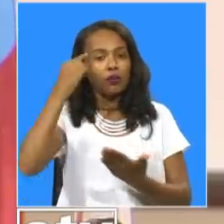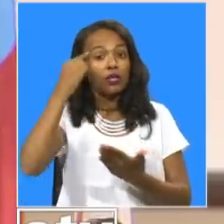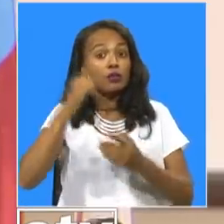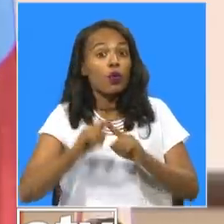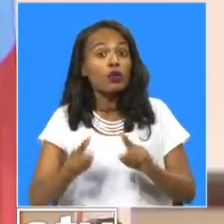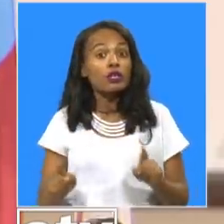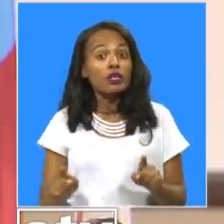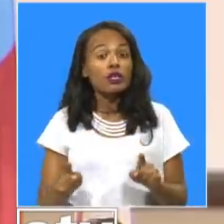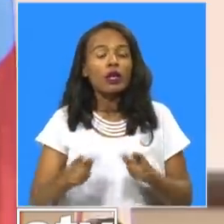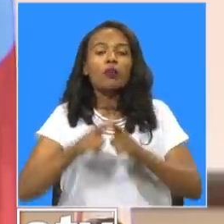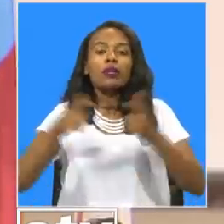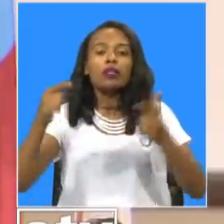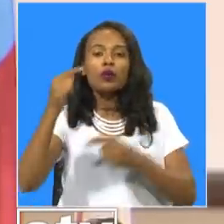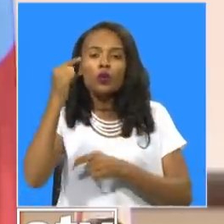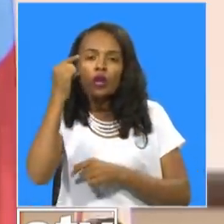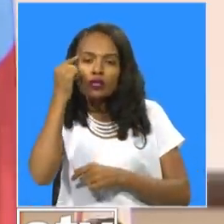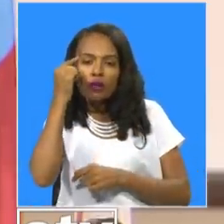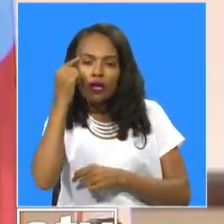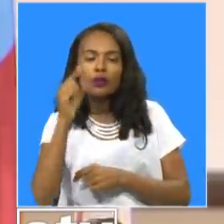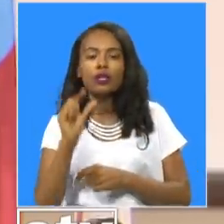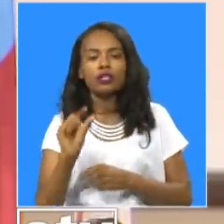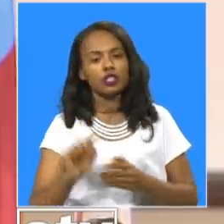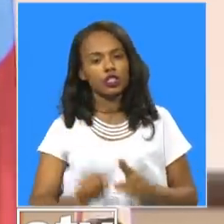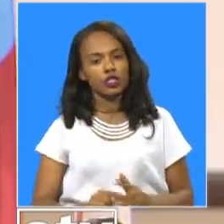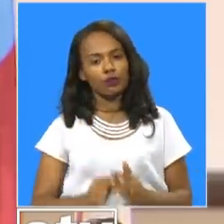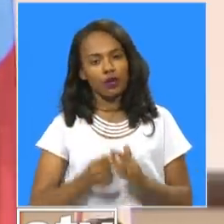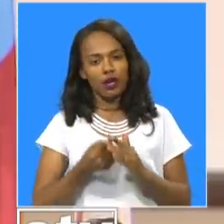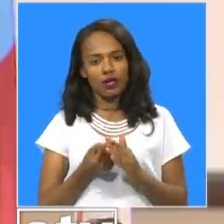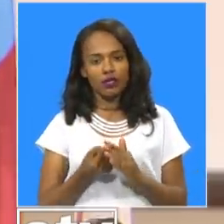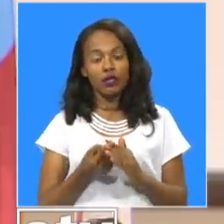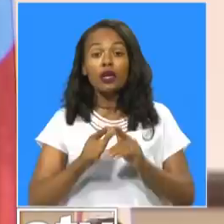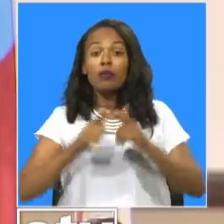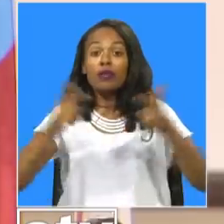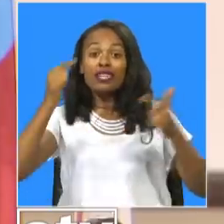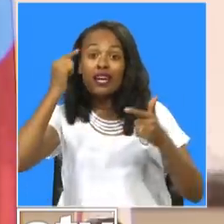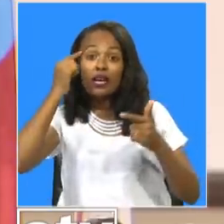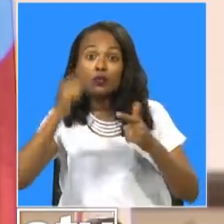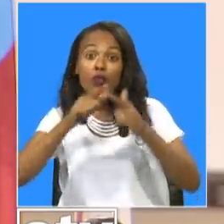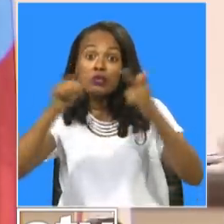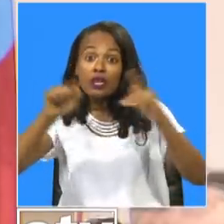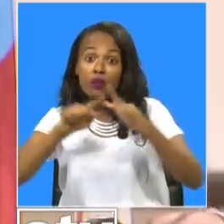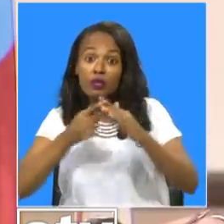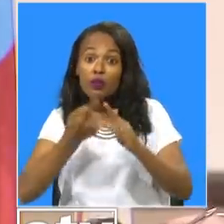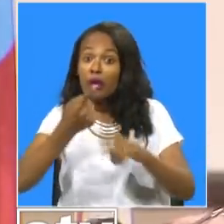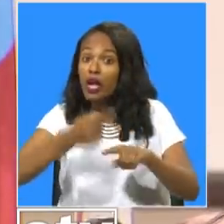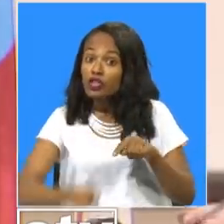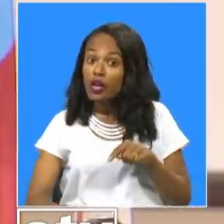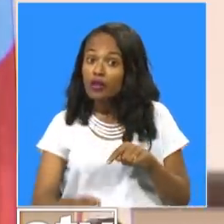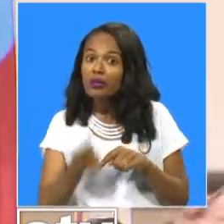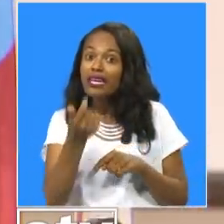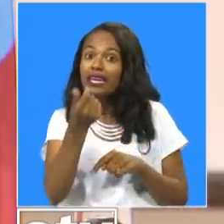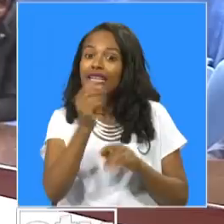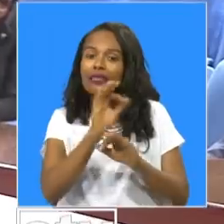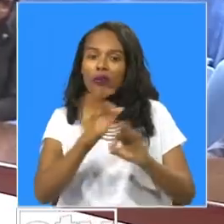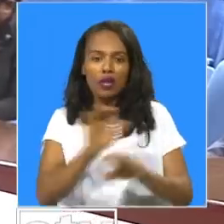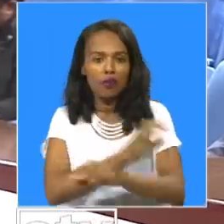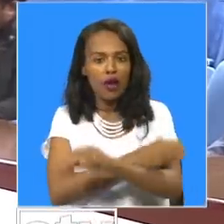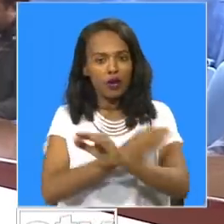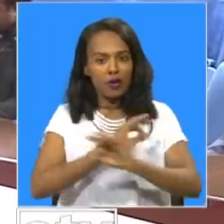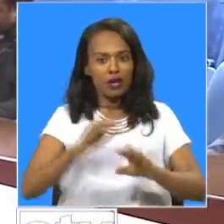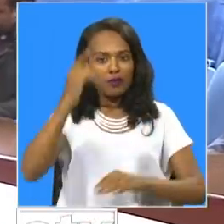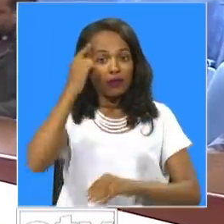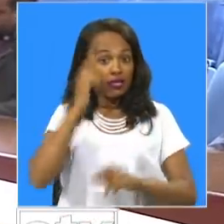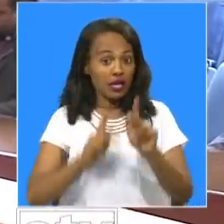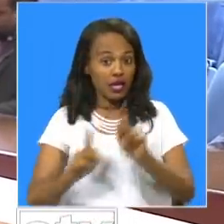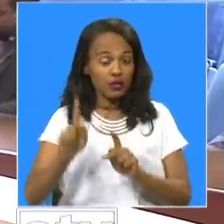ደግሞ በትልቁ እናስባለን፣ ከትንሽ እንጀምራለን። በትልቅ አስቦ ትልቅ መጀመር አይቻልም። ገንዘብ የለም፣ አቅም የለም። የትግራይን